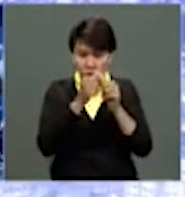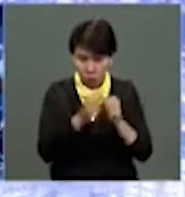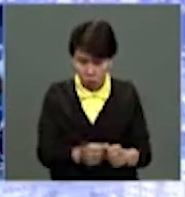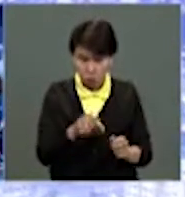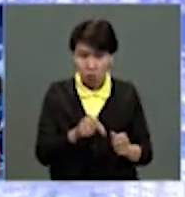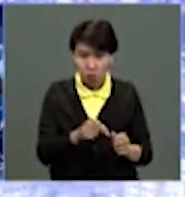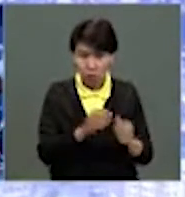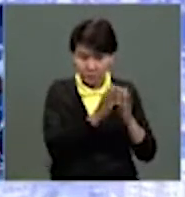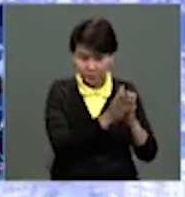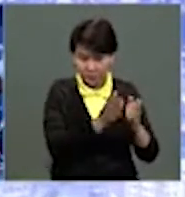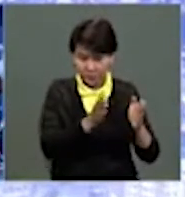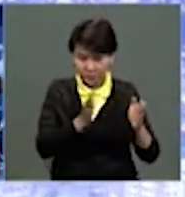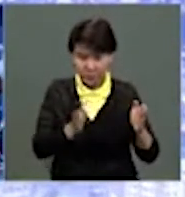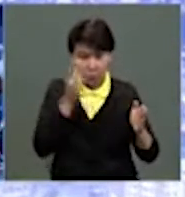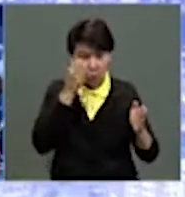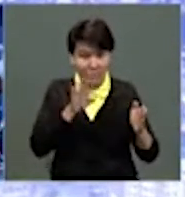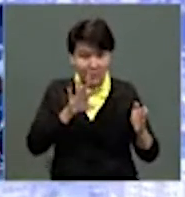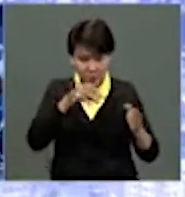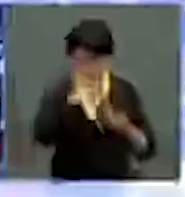และกระทรวงการท่องเที่ยวและกีฬาอาจจะเข้ามาเชื่อมโยงกับทางกระทรวงสาธารณสุขซึ่งนำโดยทันทีเหมาะภาคเอกชนเนี่ยเชื่อมกันว่าถ้าอยู่ต่อก็ในเมื่อเขาอยู่ครบ14